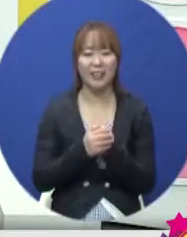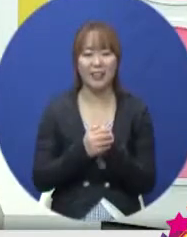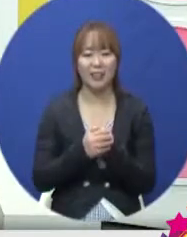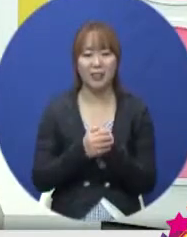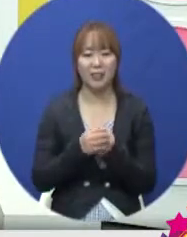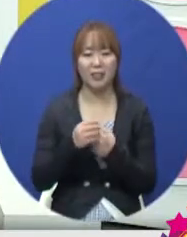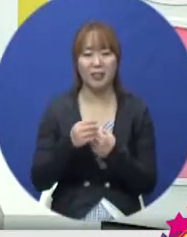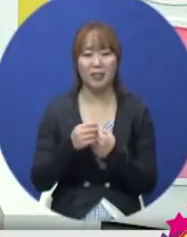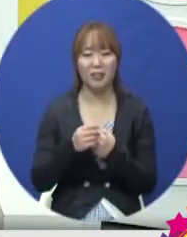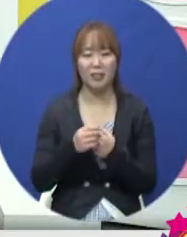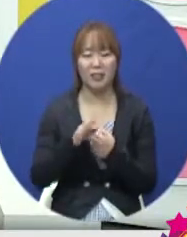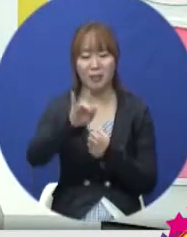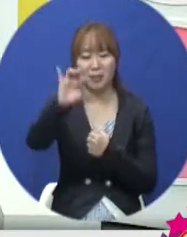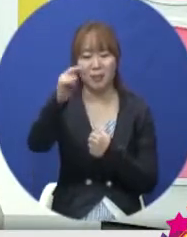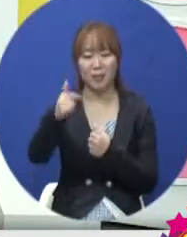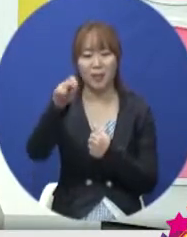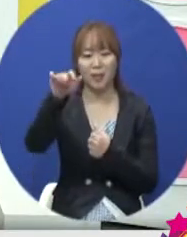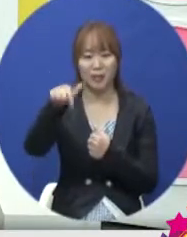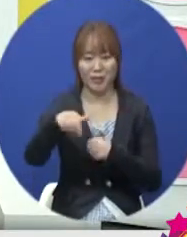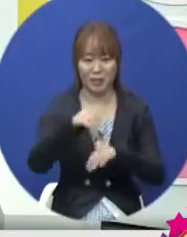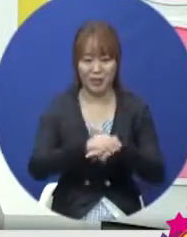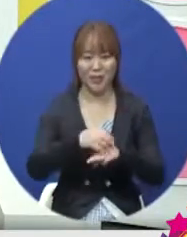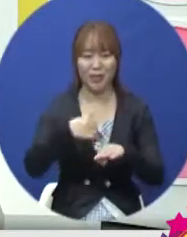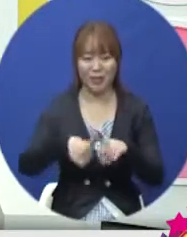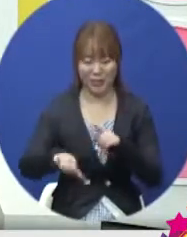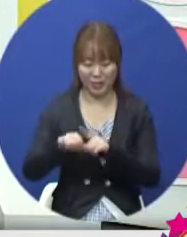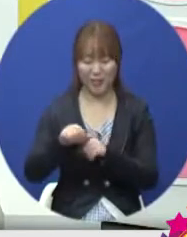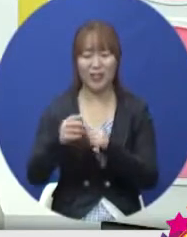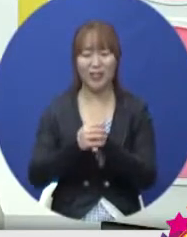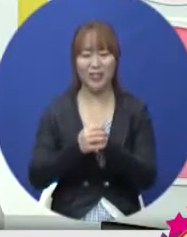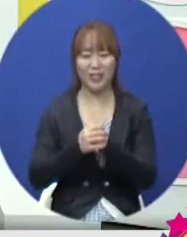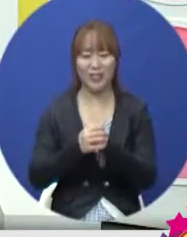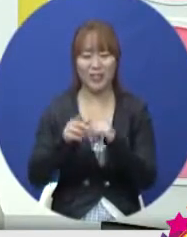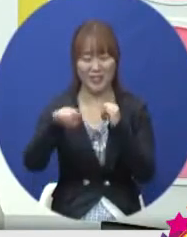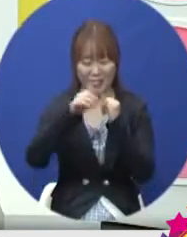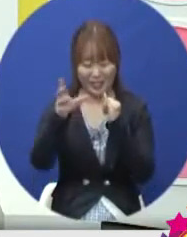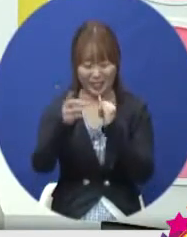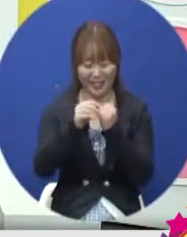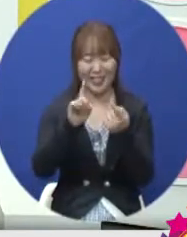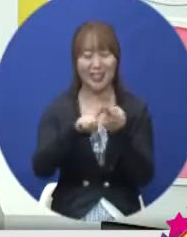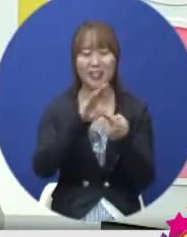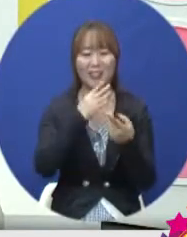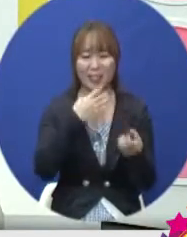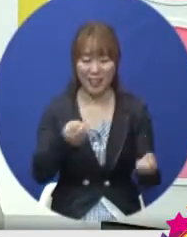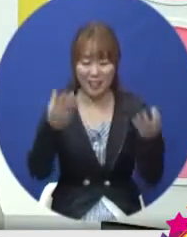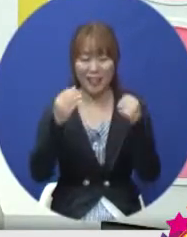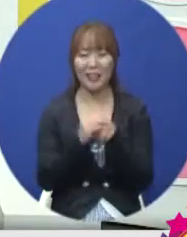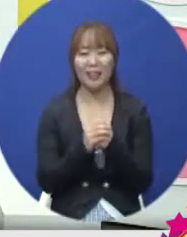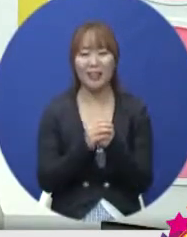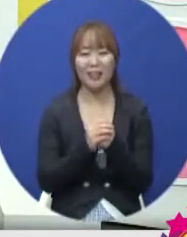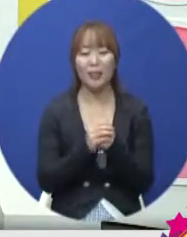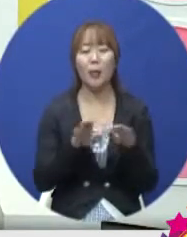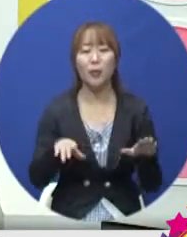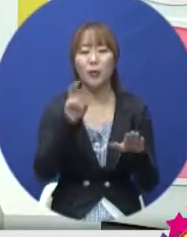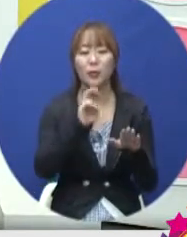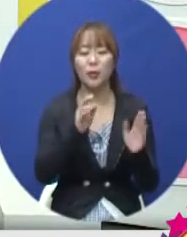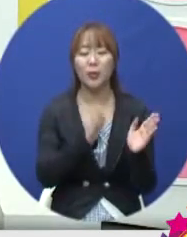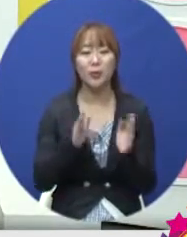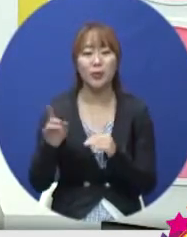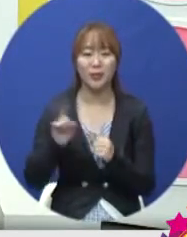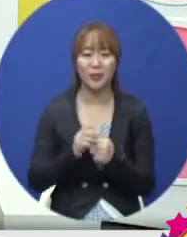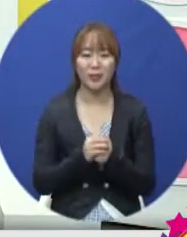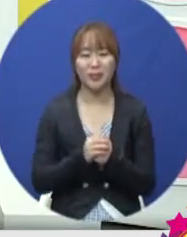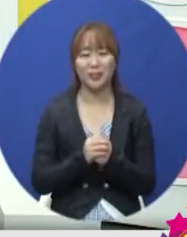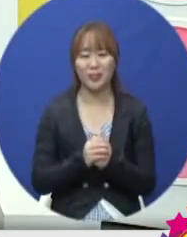축하합니다. 우리 배은숙님. 손주를 보신 거를 축하드립니다. 축하드립니다. 자, 어머님, 그나저나 오늘 무슨 노래